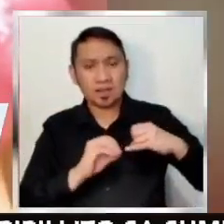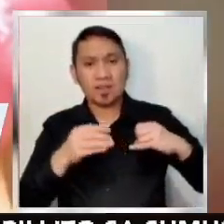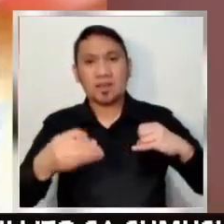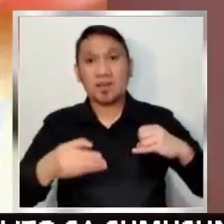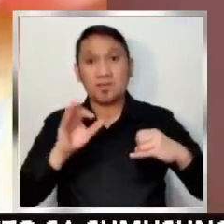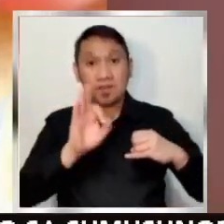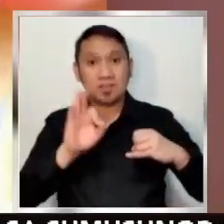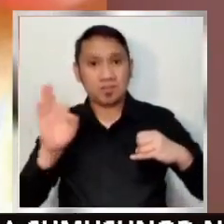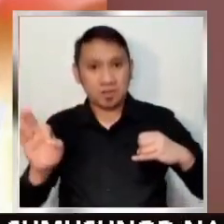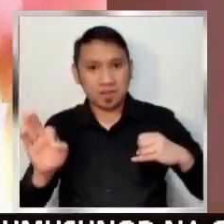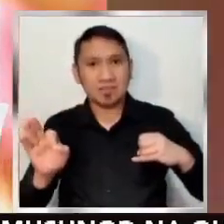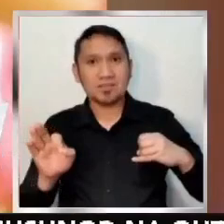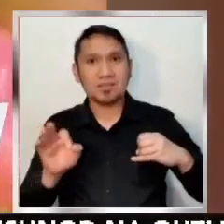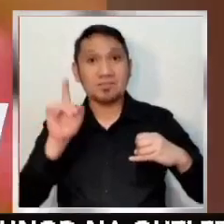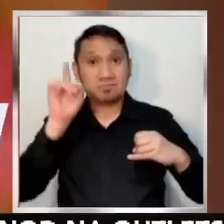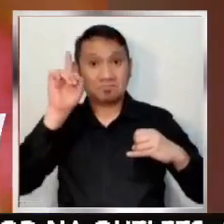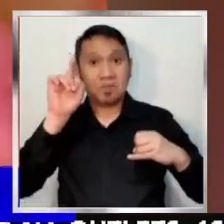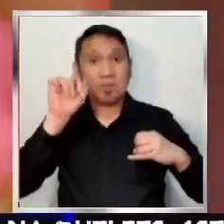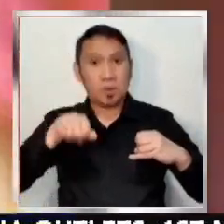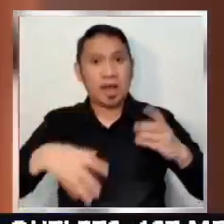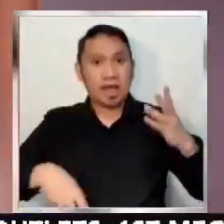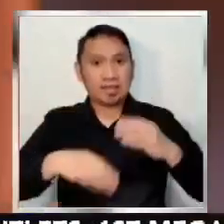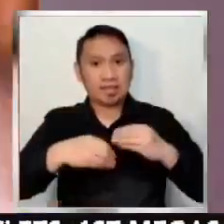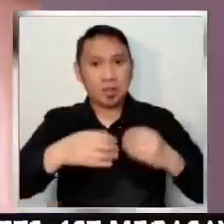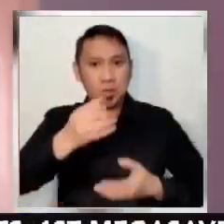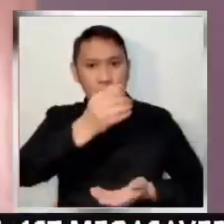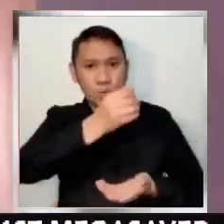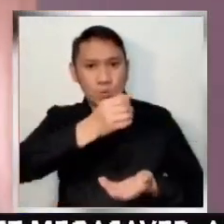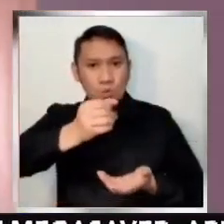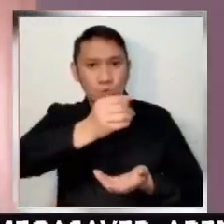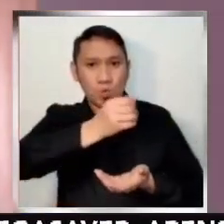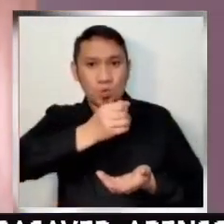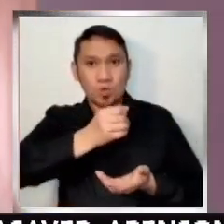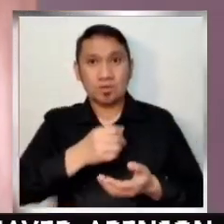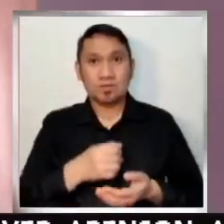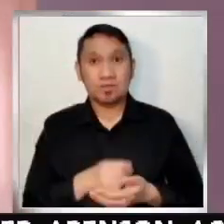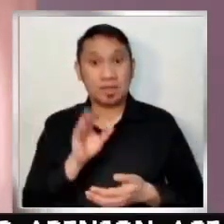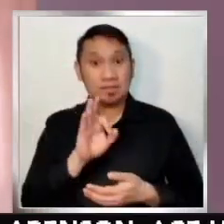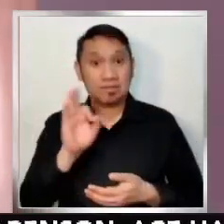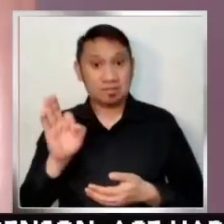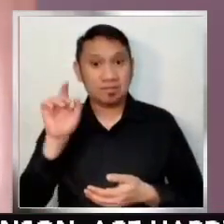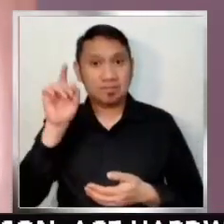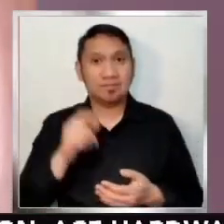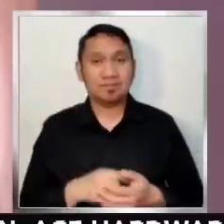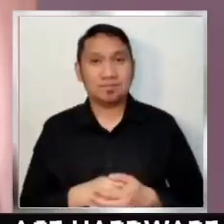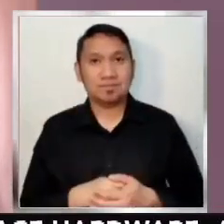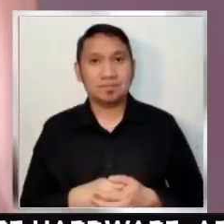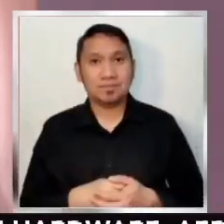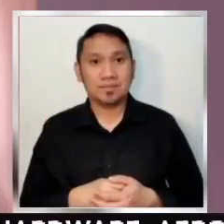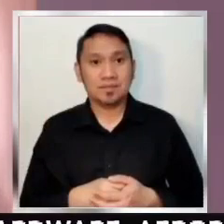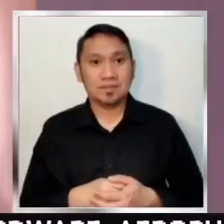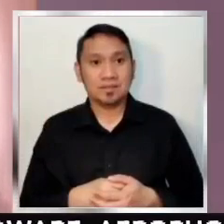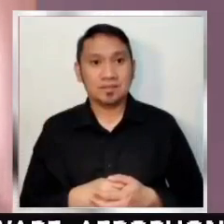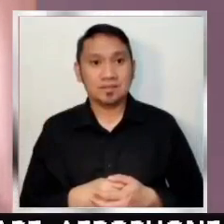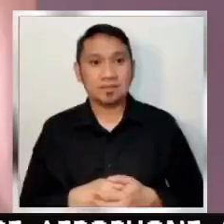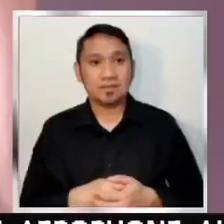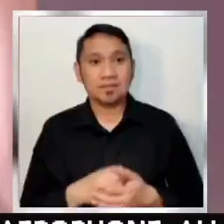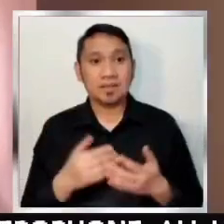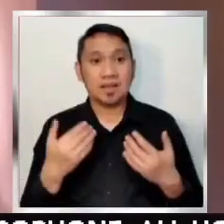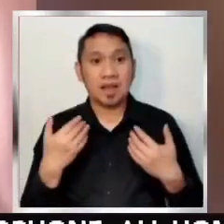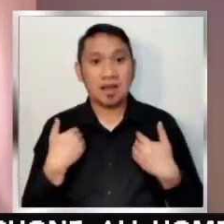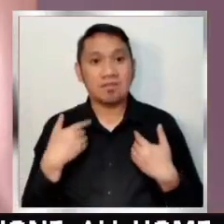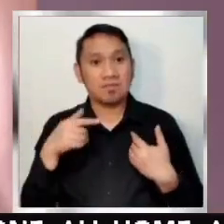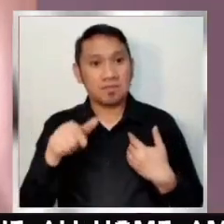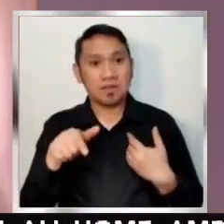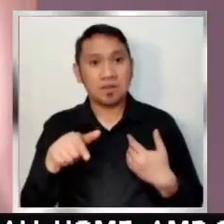flavor, strawberry syrup ang ginamit. Sa karon, naami mga strawberry farms na they